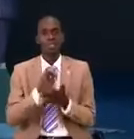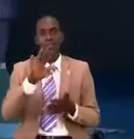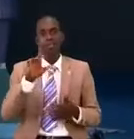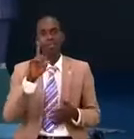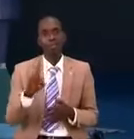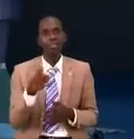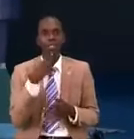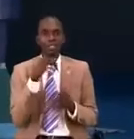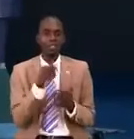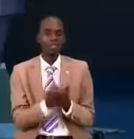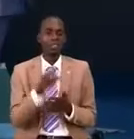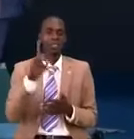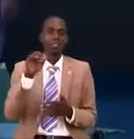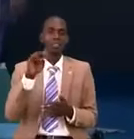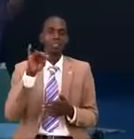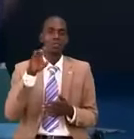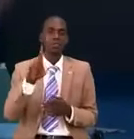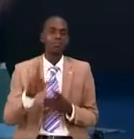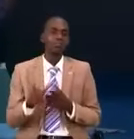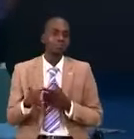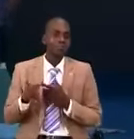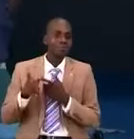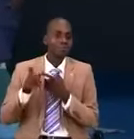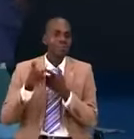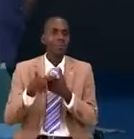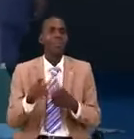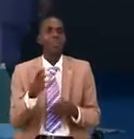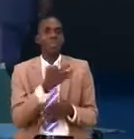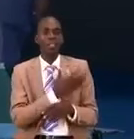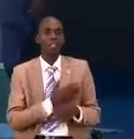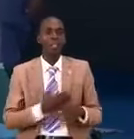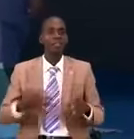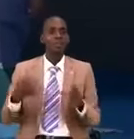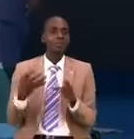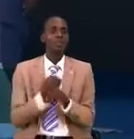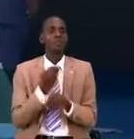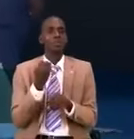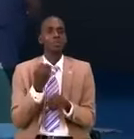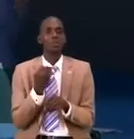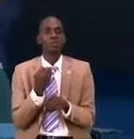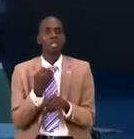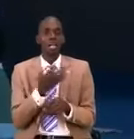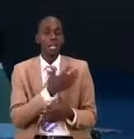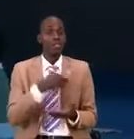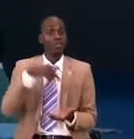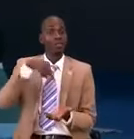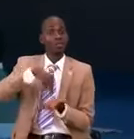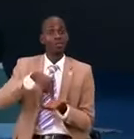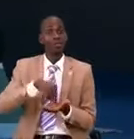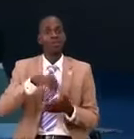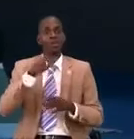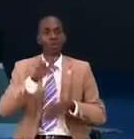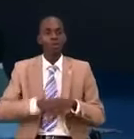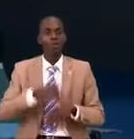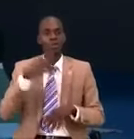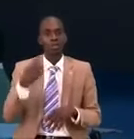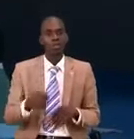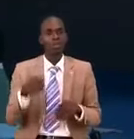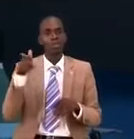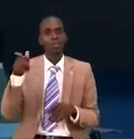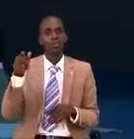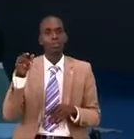ce 16 saisit de son épée qu'il tira du fourreau le